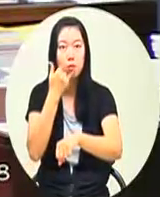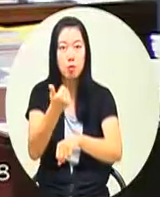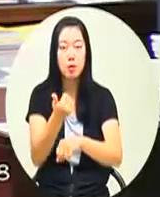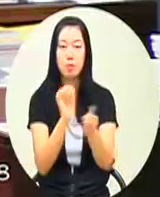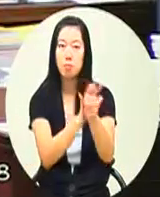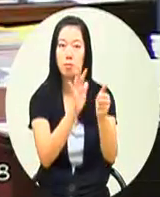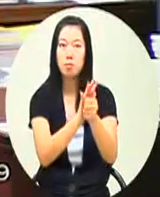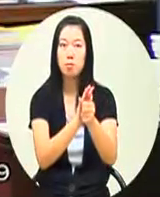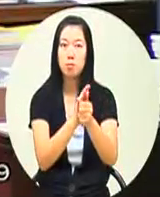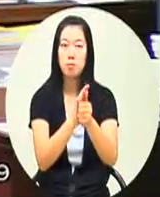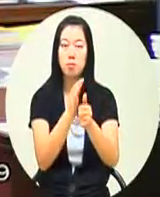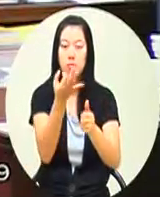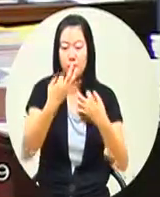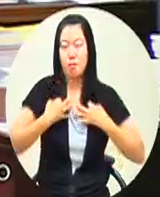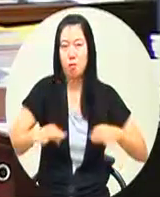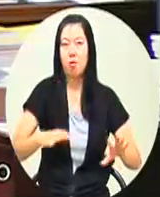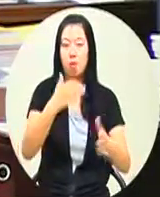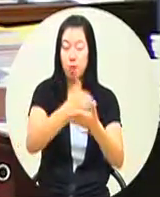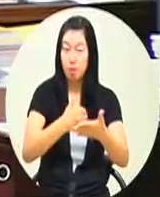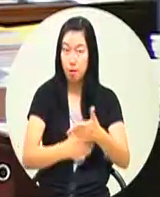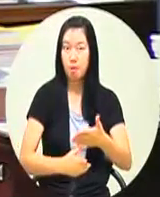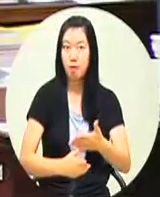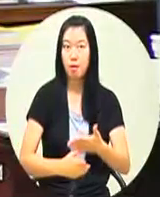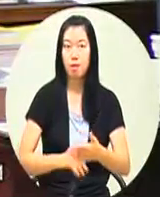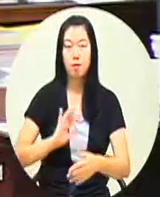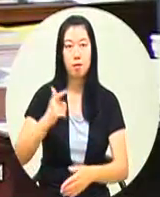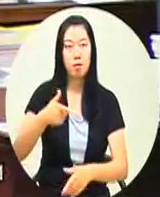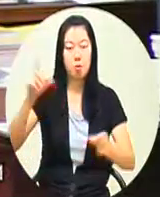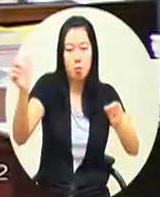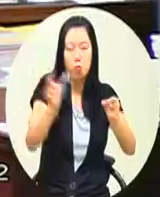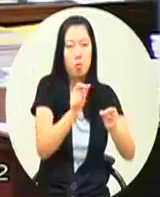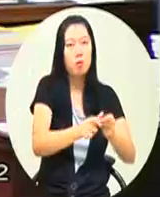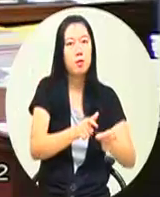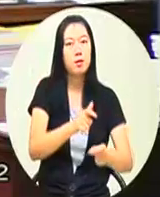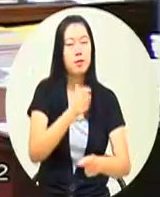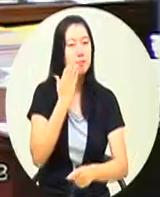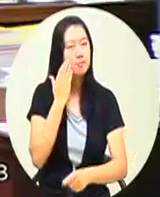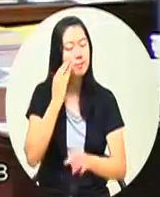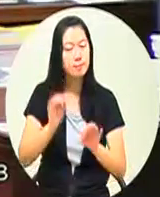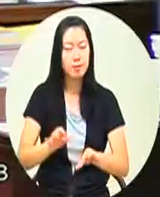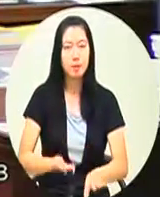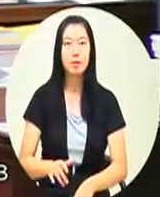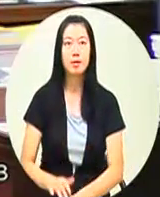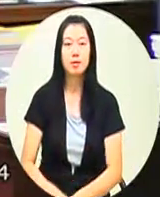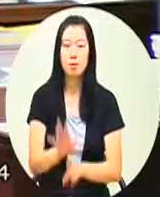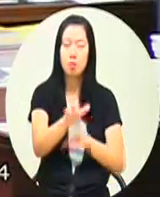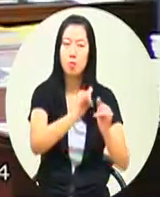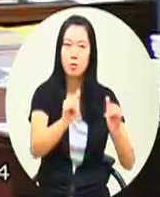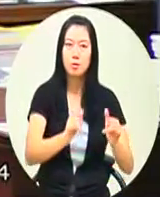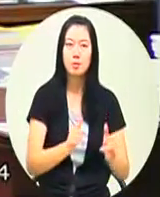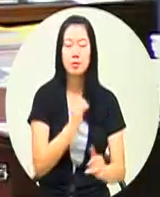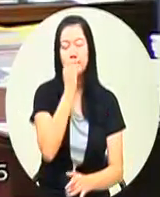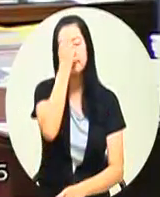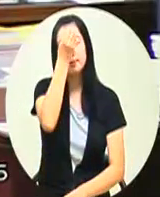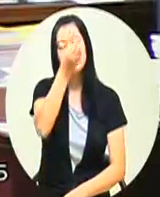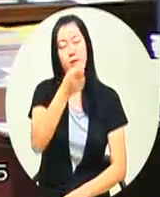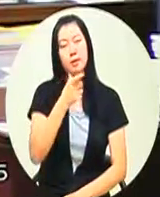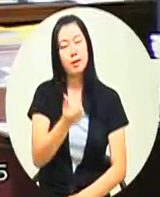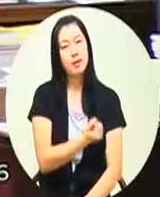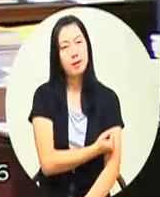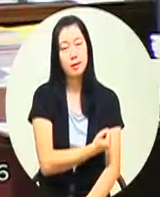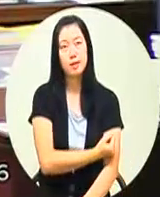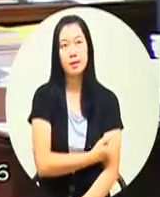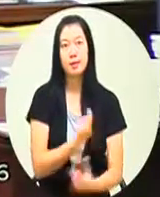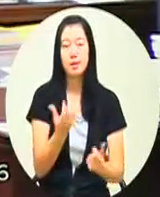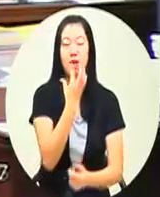降得更少。那像这次台风就比较遗憾，比较可惜，嘿，农民朋友都哀求啊，吼，芭